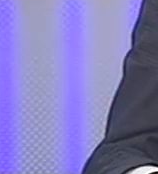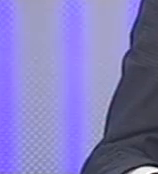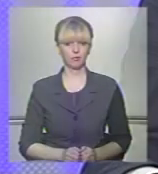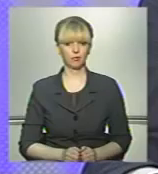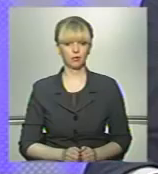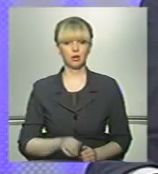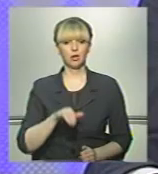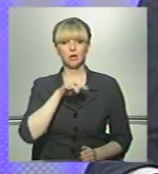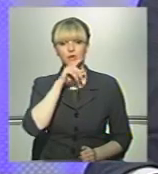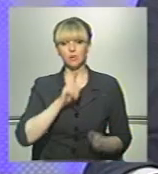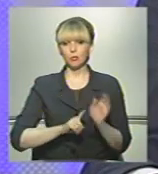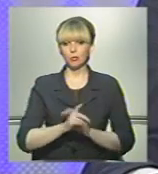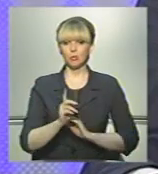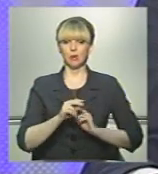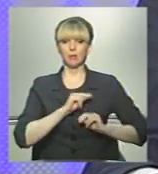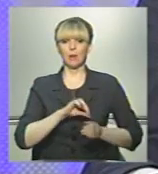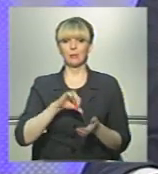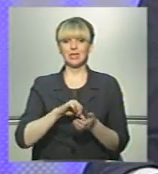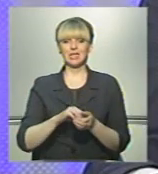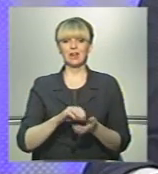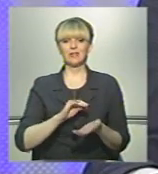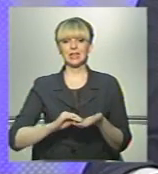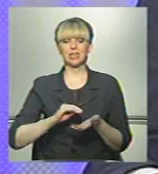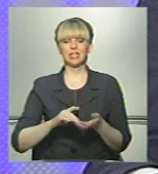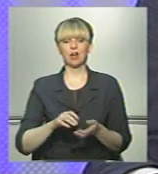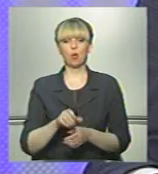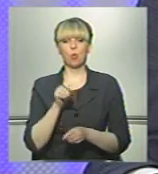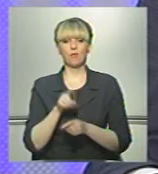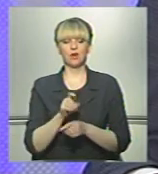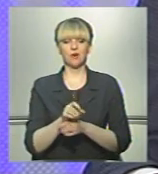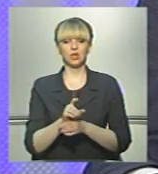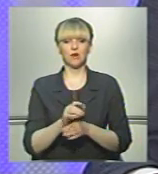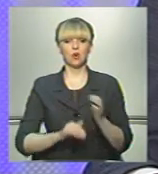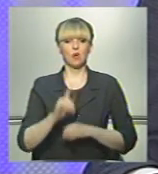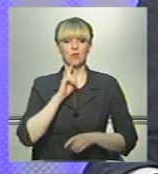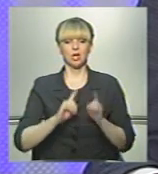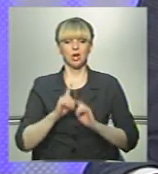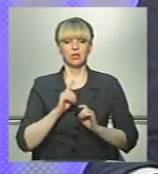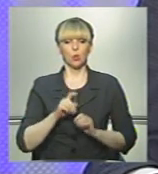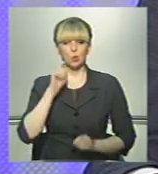У Чернівецькій області почав працювати представник секретаріату Уповноваженого Верховної Ради України